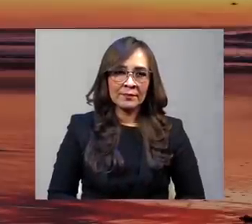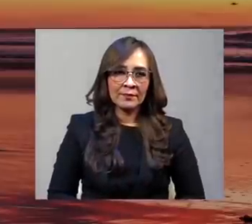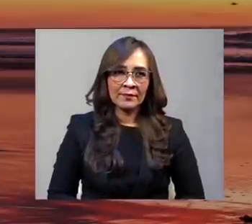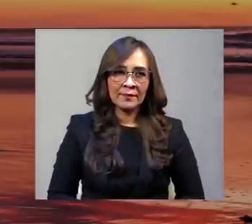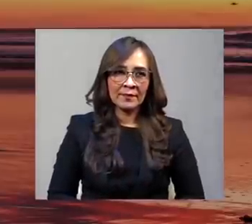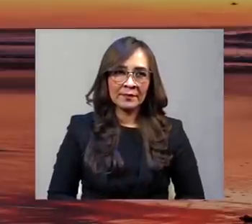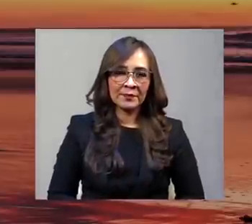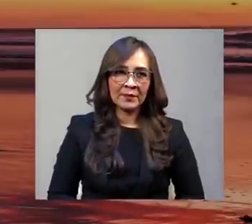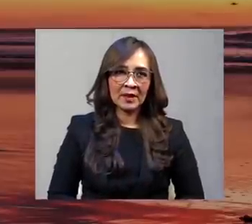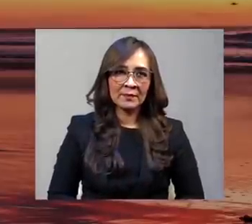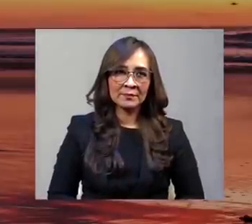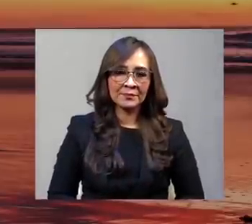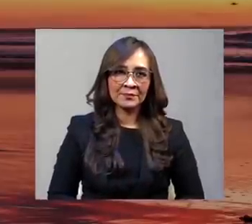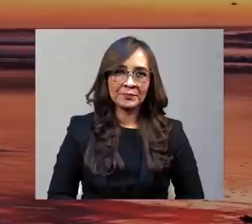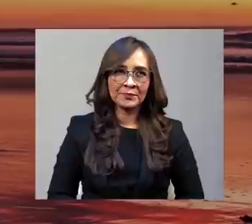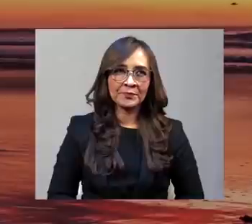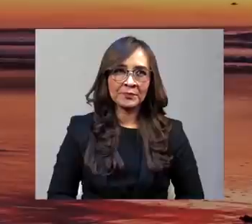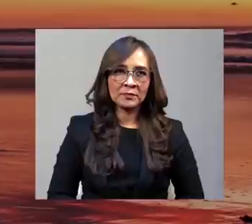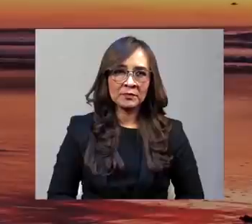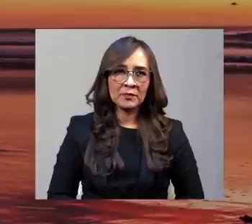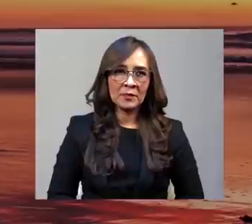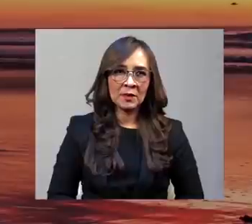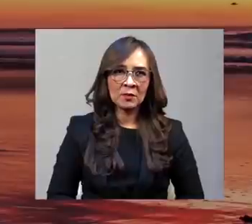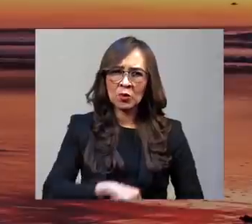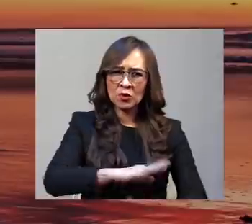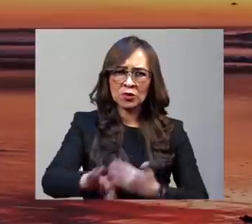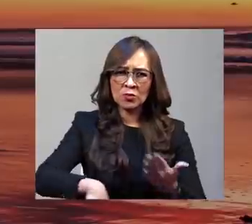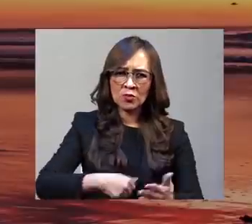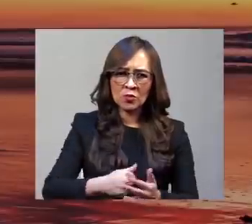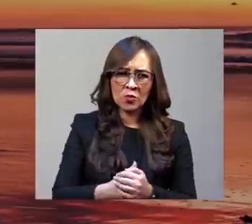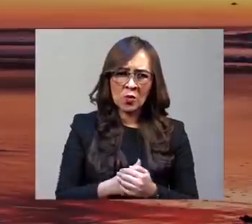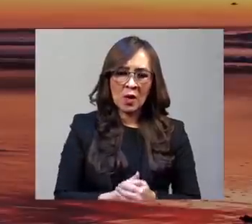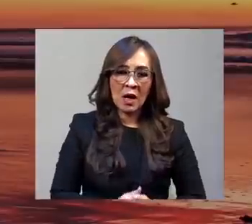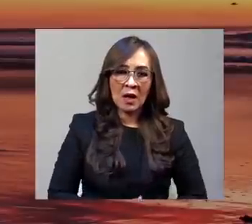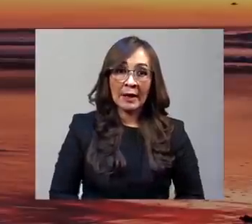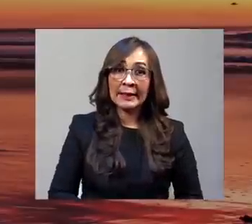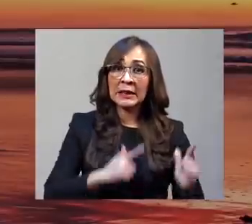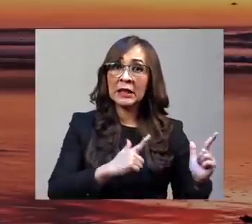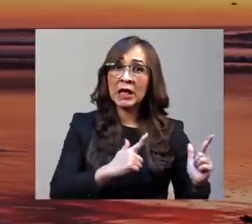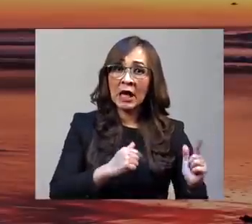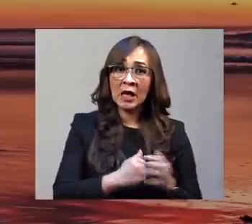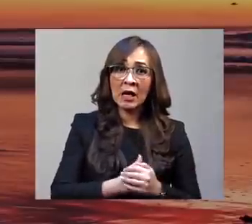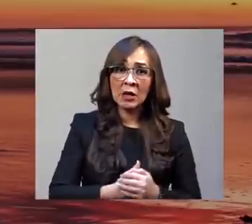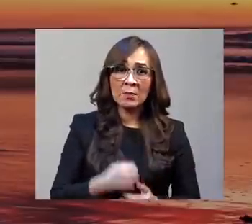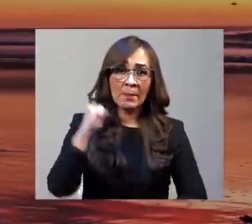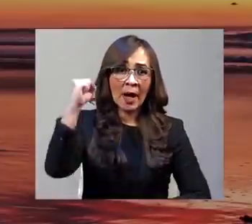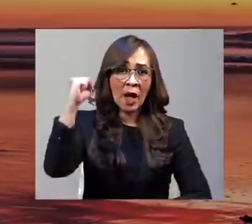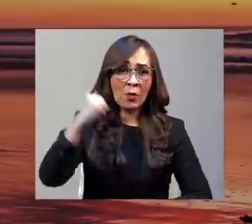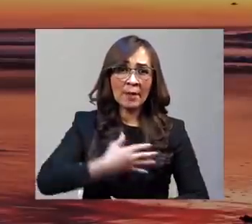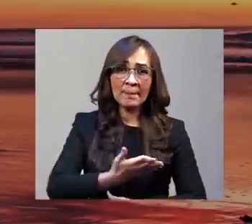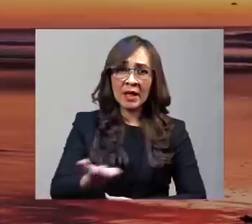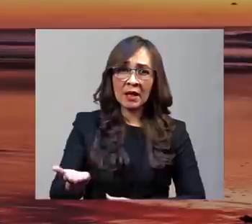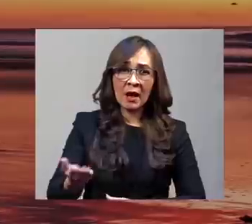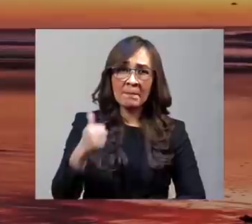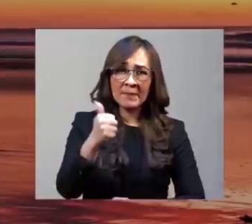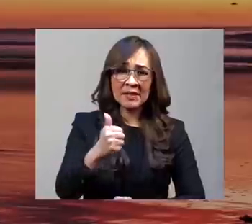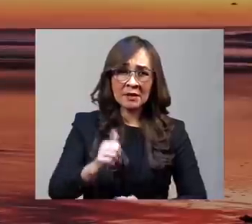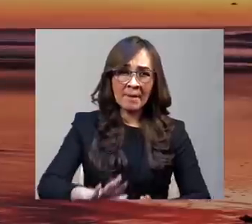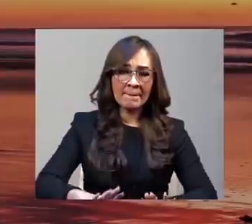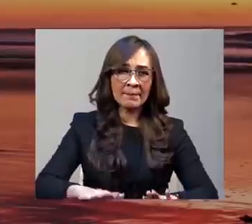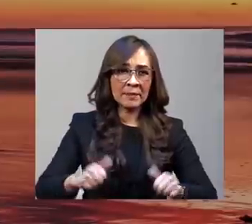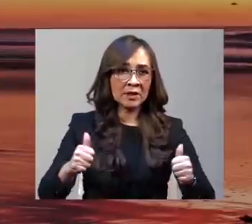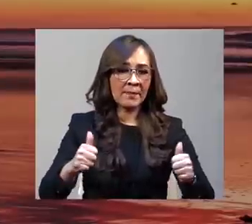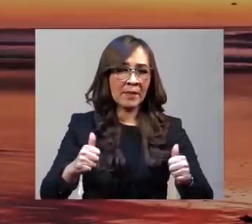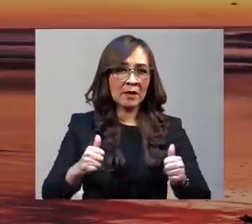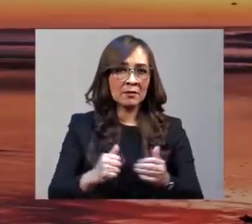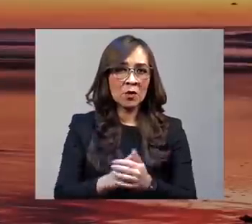kesatuan mereka menurut puak-puak mereka. Panglima-panglima dari Yehuda ialah panglima Atna dengan 300 ribu pahlawan yang gagah perkasa. Di samping dia panglima Yohanan